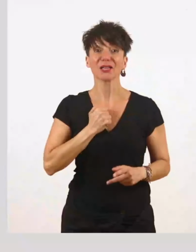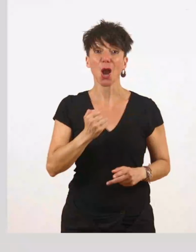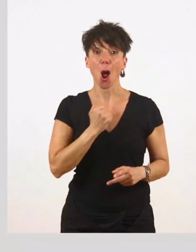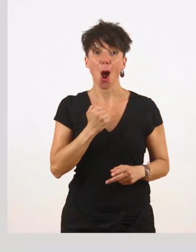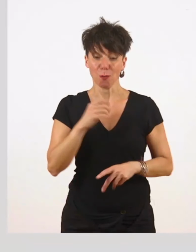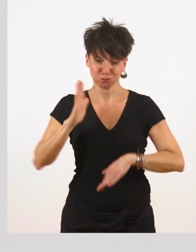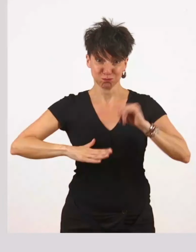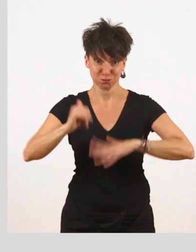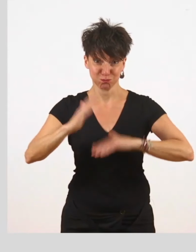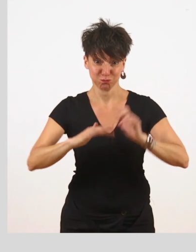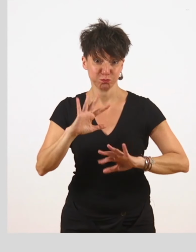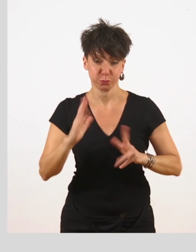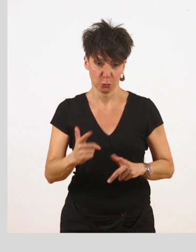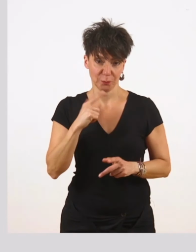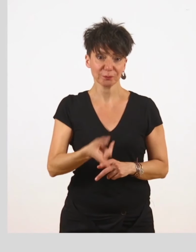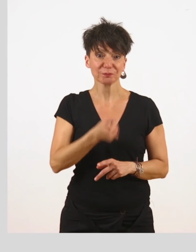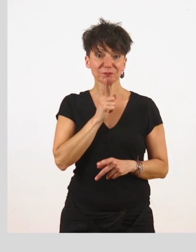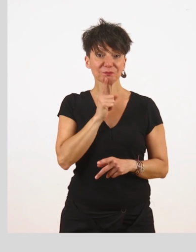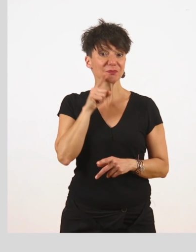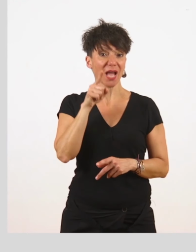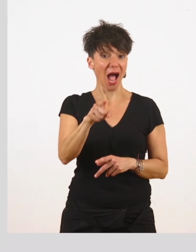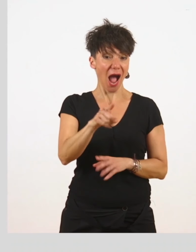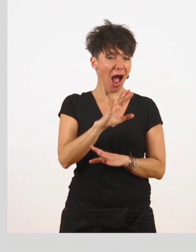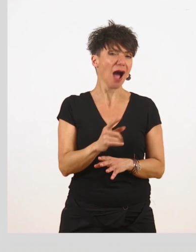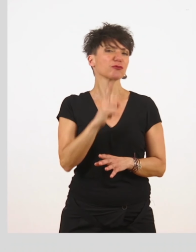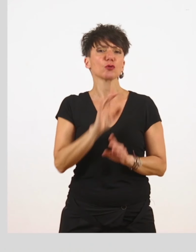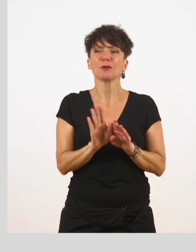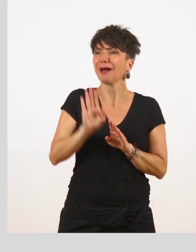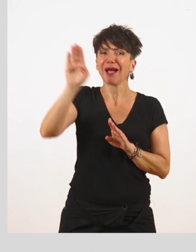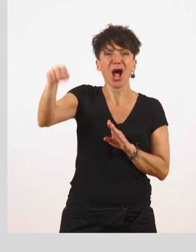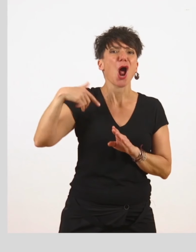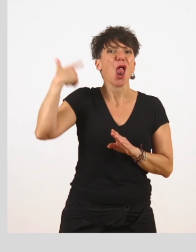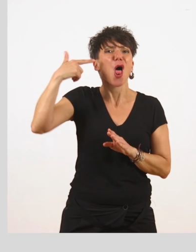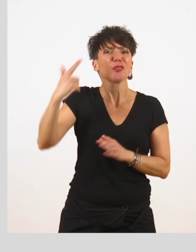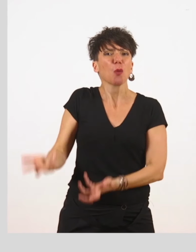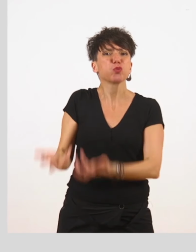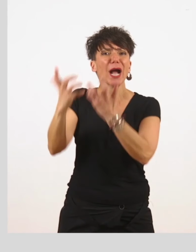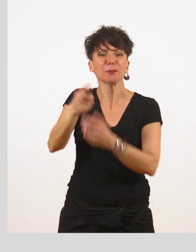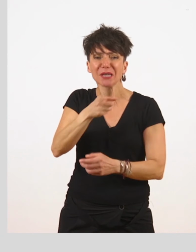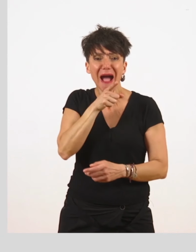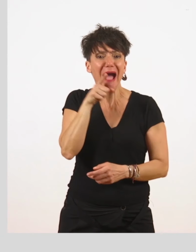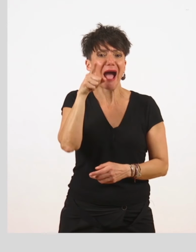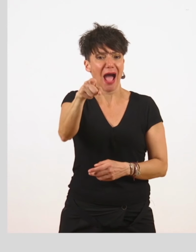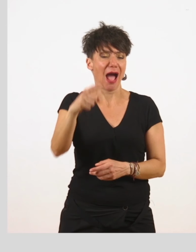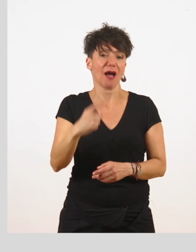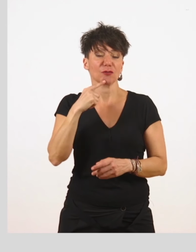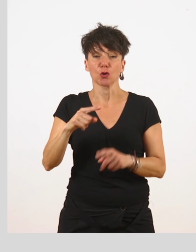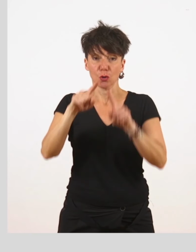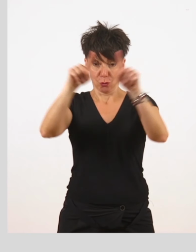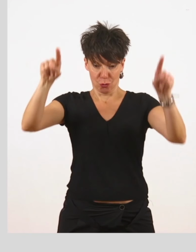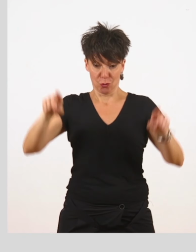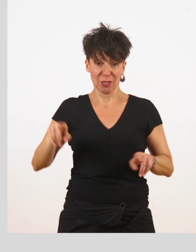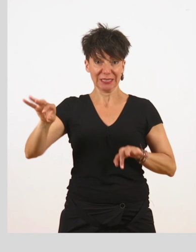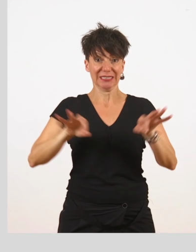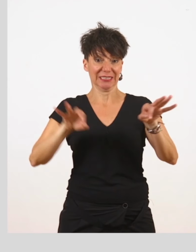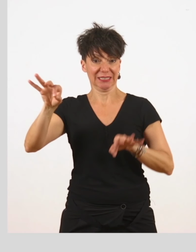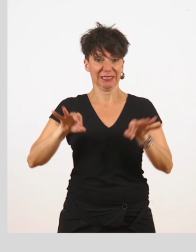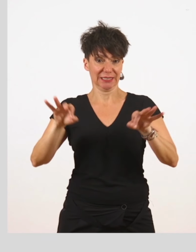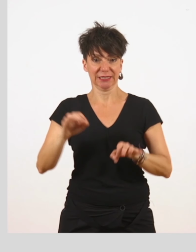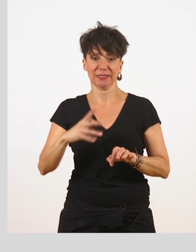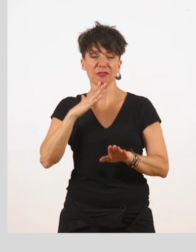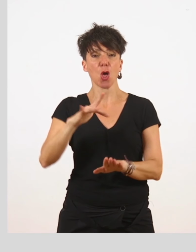Εδώ μπορούμε να δούμε το θέατρο του Burbage, ακριβώς όπως μας το είπε η Σπυριδούλα. Βλέπετε στο κέντρο της σκηνής, στο κέντρο της